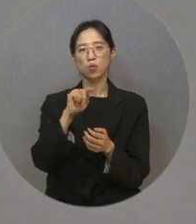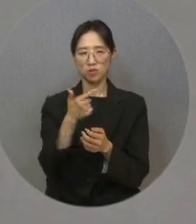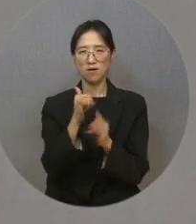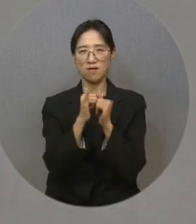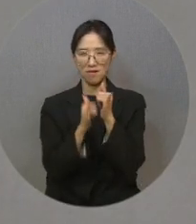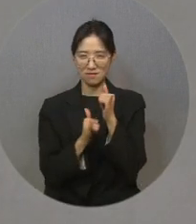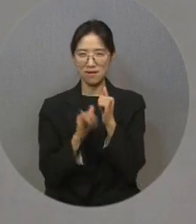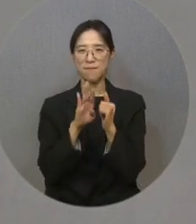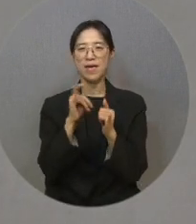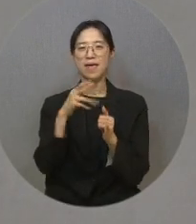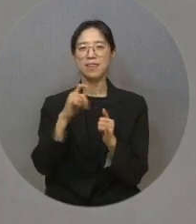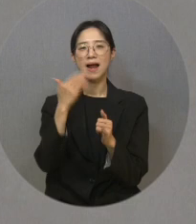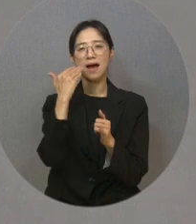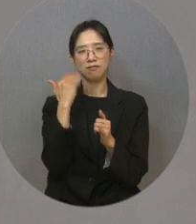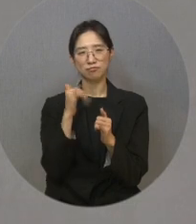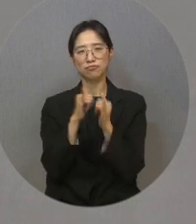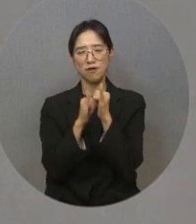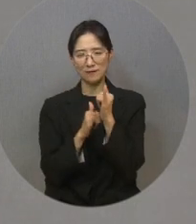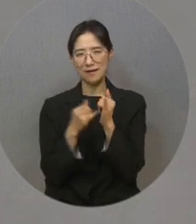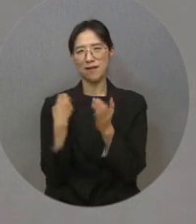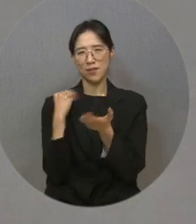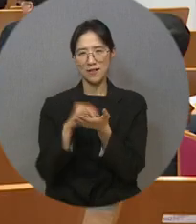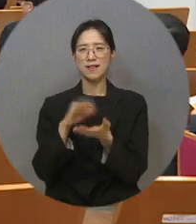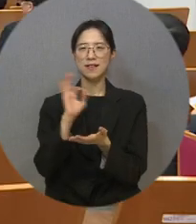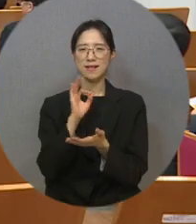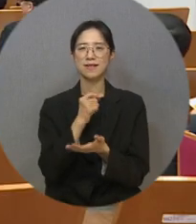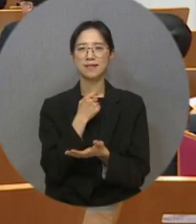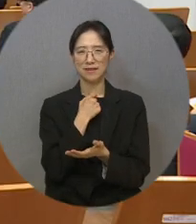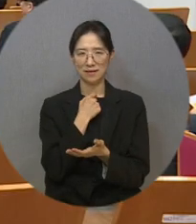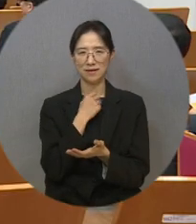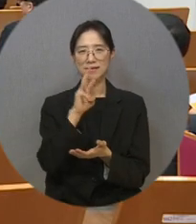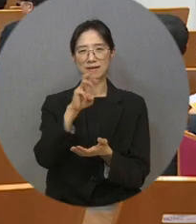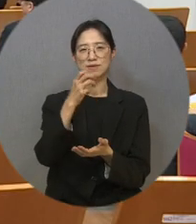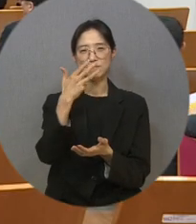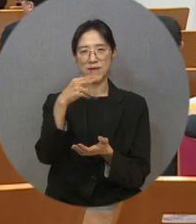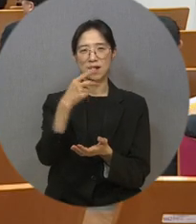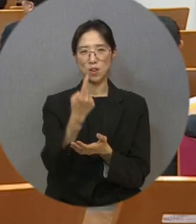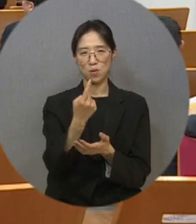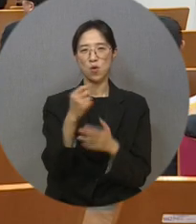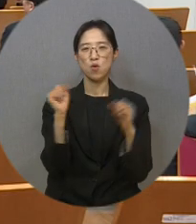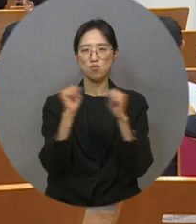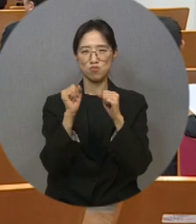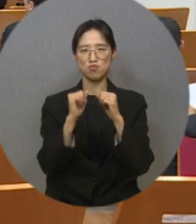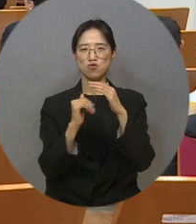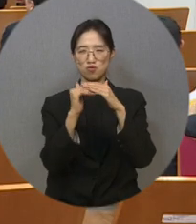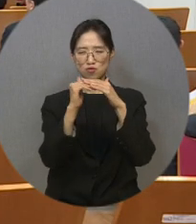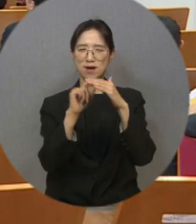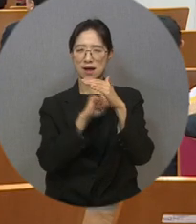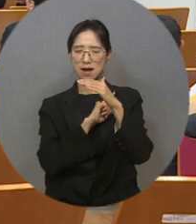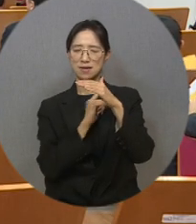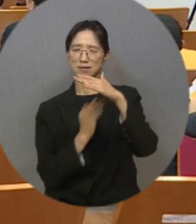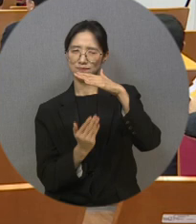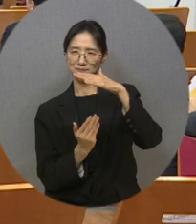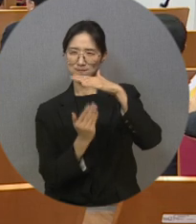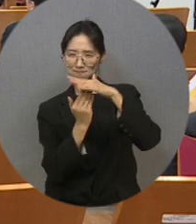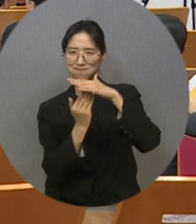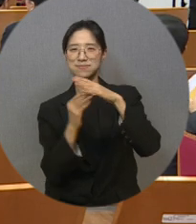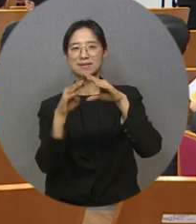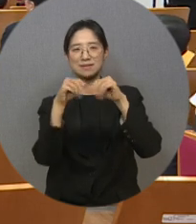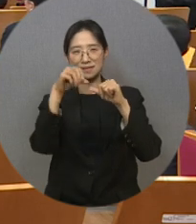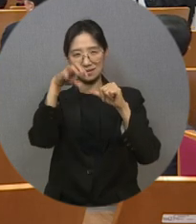한국과 고조선의 역사를 되찾자. 그래서 38도 선상 북으로 가장 멀리 갈 수 있는